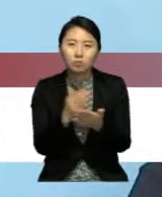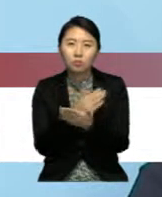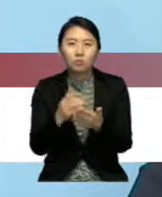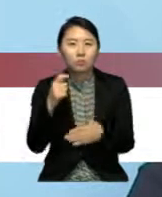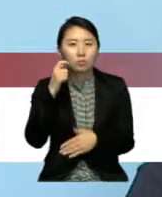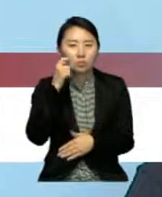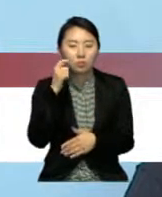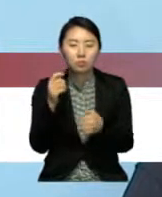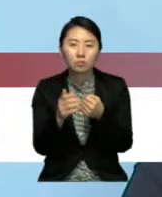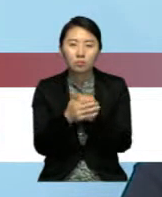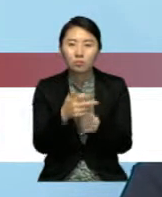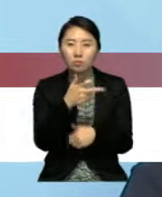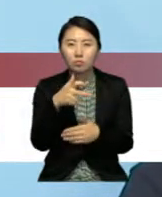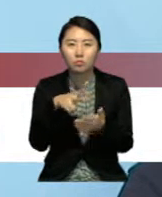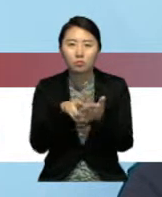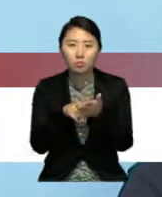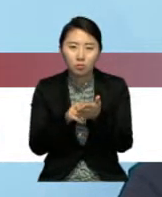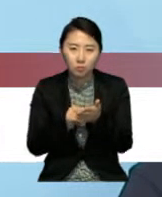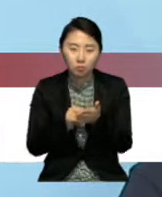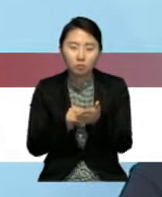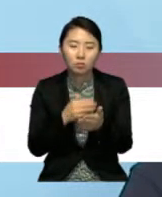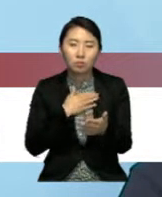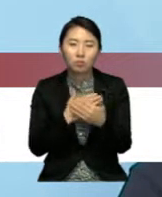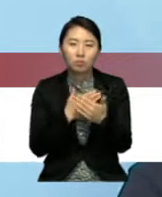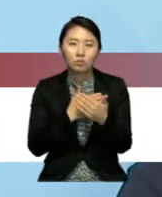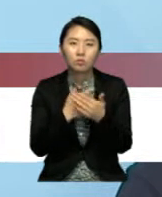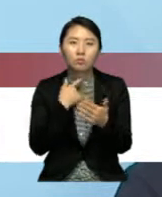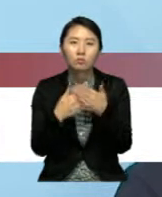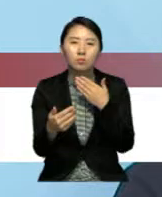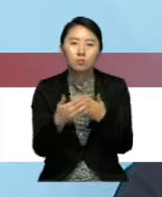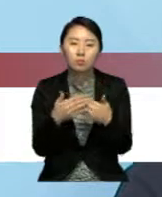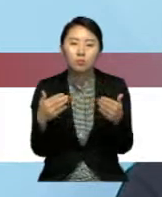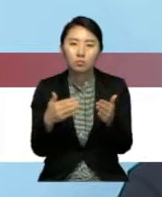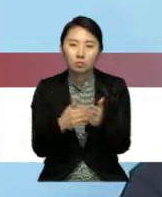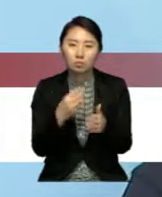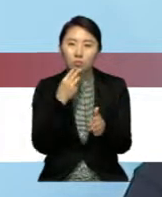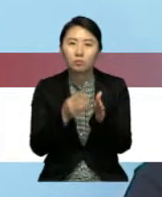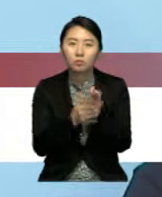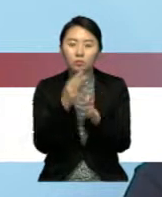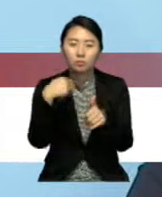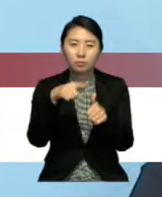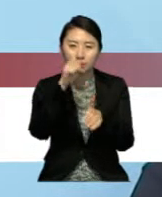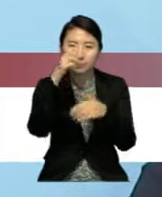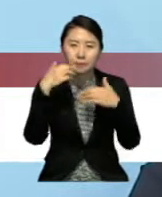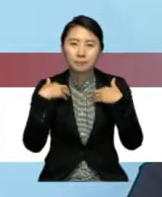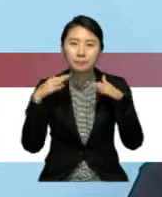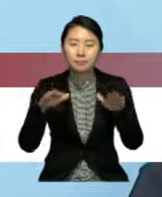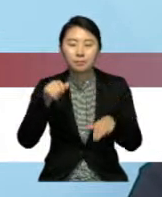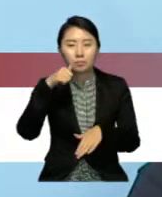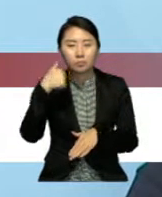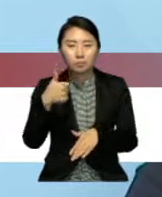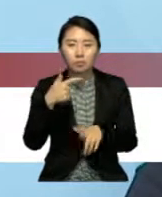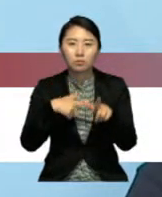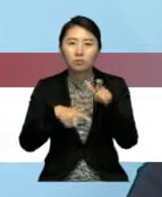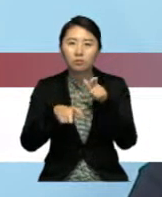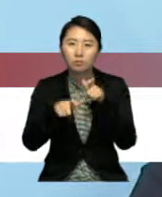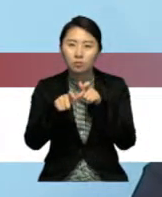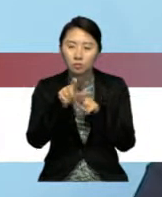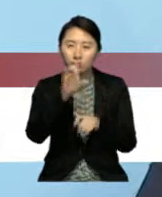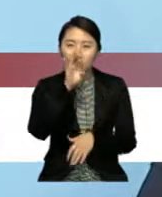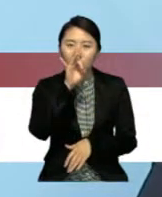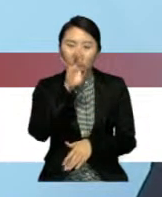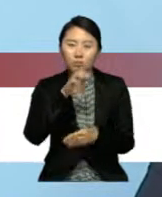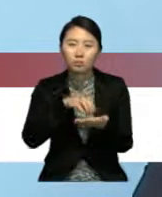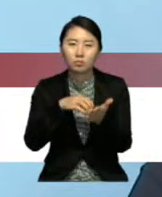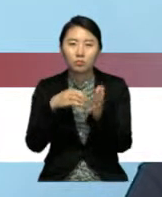되지 못해 큰 혼란과 불안을 벽 되셨습니다 서울시도 일정도 올해 초 5개월 분이 최 안되는